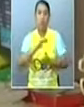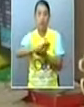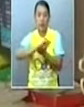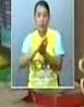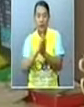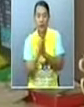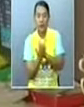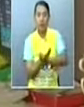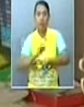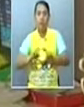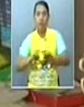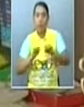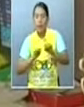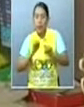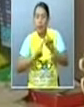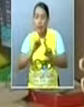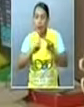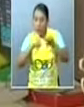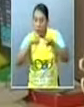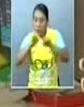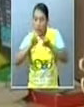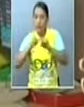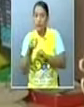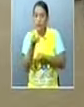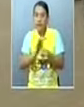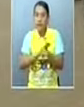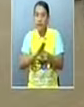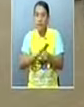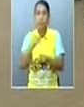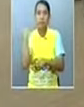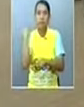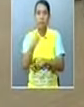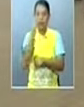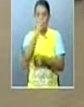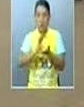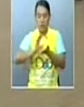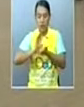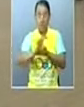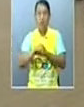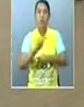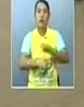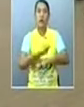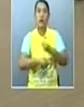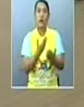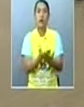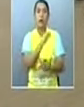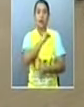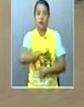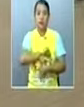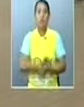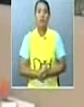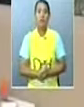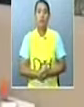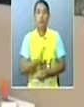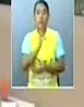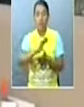จะไปไหนได้ไม่ค่อยไกลนักค่ะจึงแนะนำการลงทุนนะคะถ้าหากว่าขึ้นก็หาโอกาสในการขายทำกำไรแต่ว่าถ้าช่วงของการป